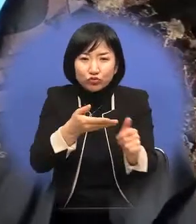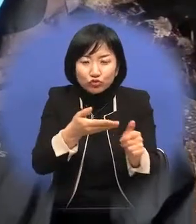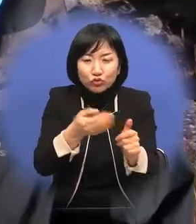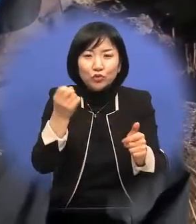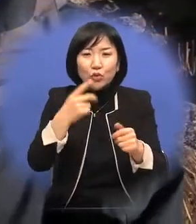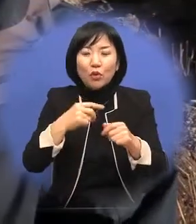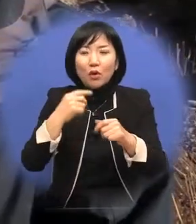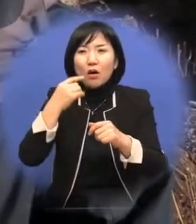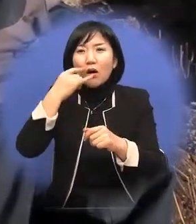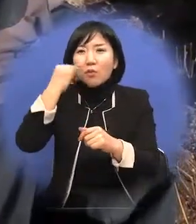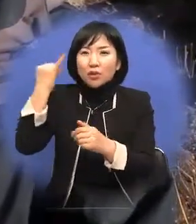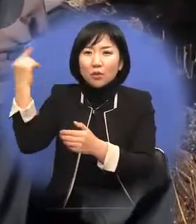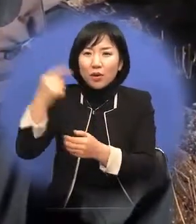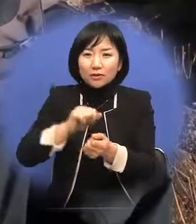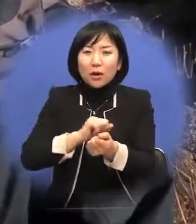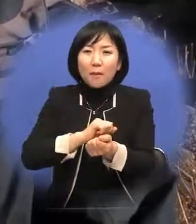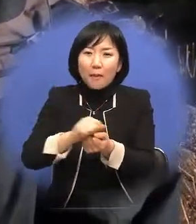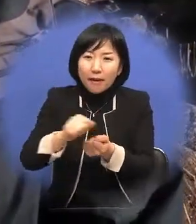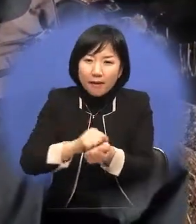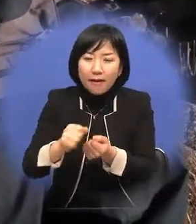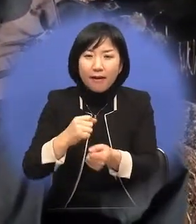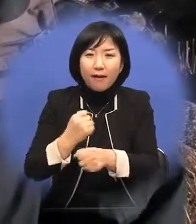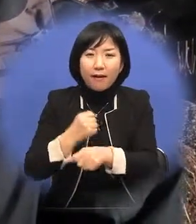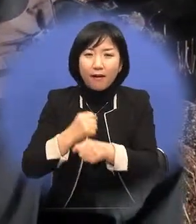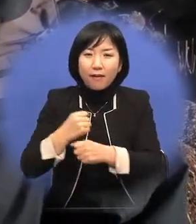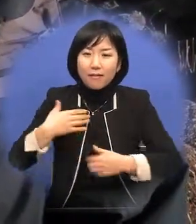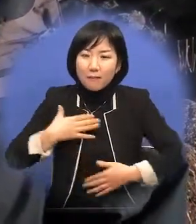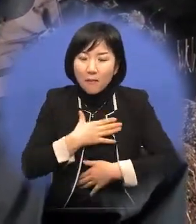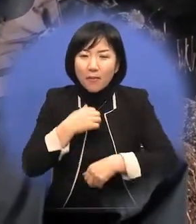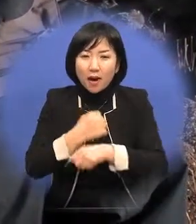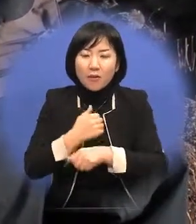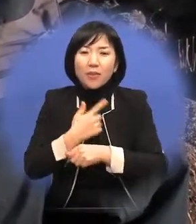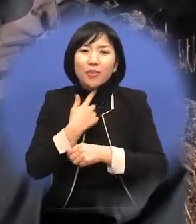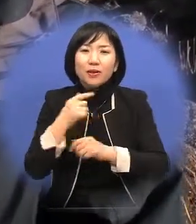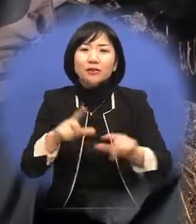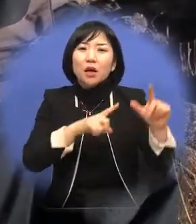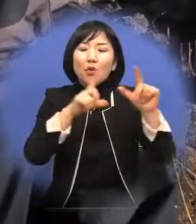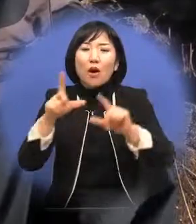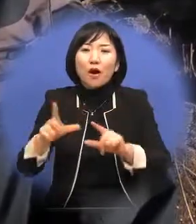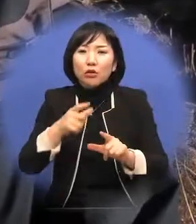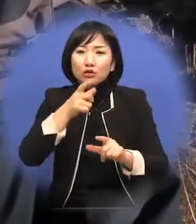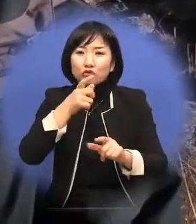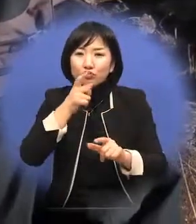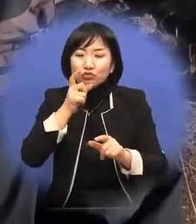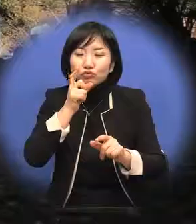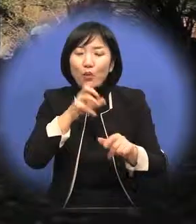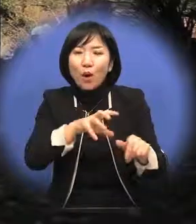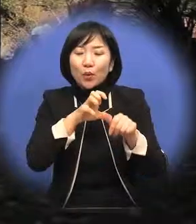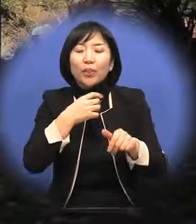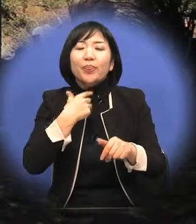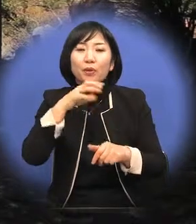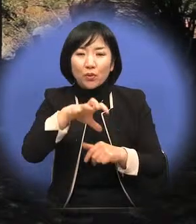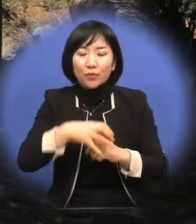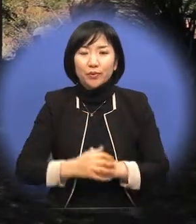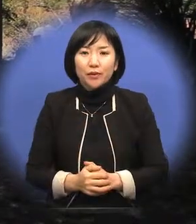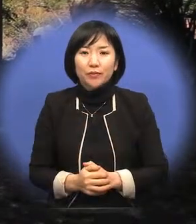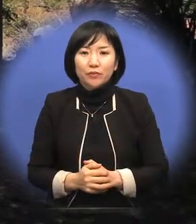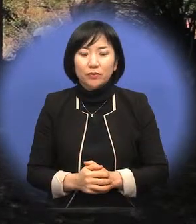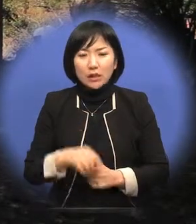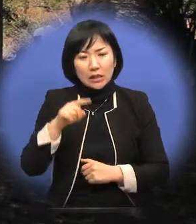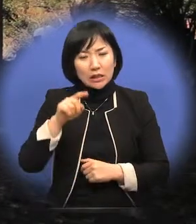주민들, 어머님들이 와서 빨래도 하고 멱도 감고 그렇게 했던 생활수로도 활용했던 지역이고